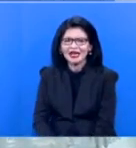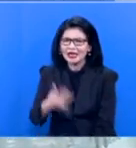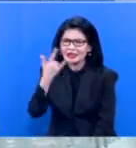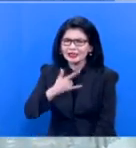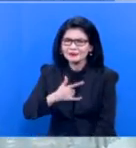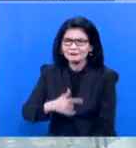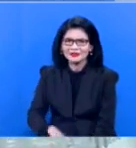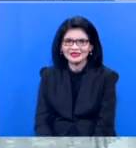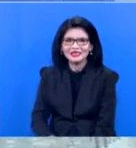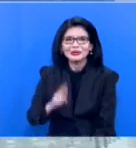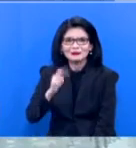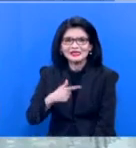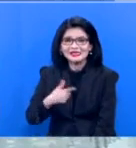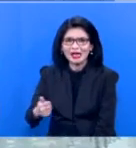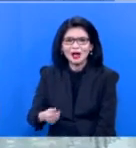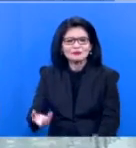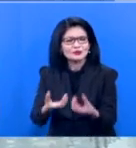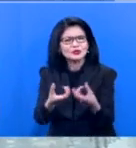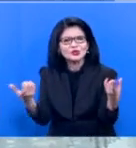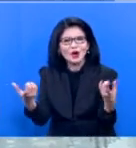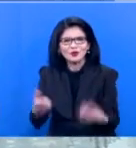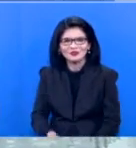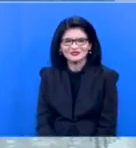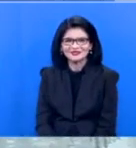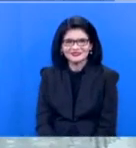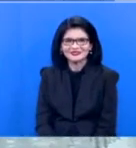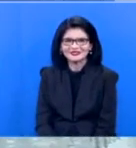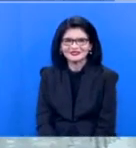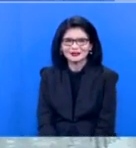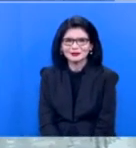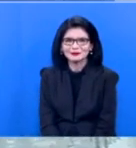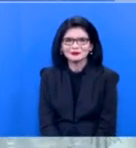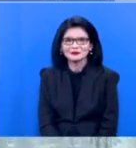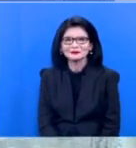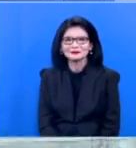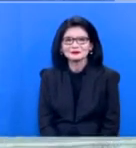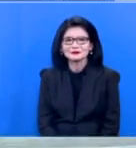tetap dijaga meski terpisah oleh jarak. Roni Satria, Arif Yunan, Jakarta.